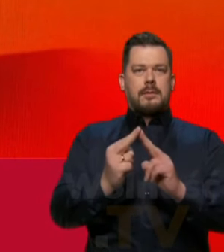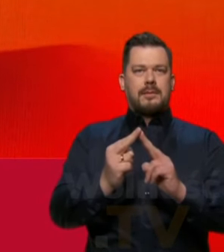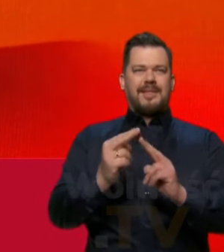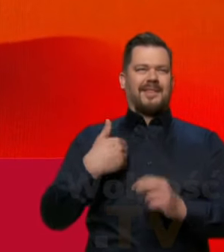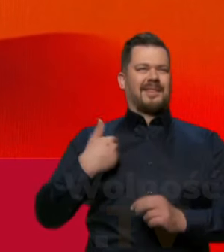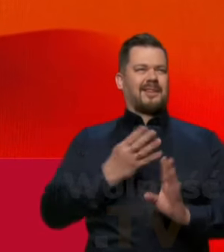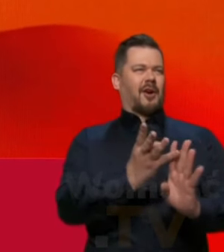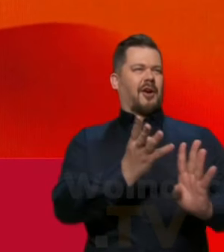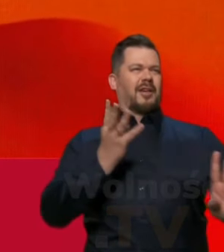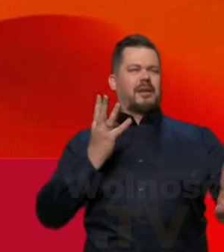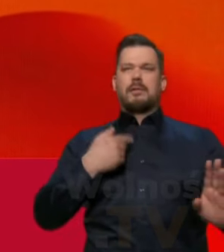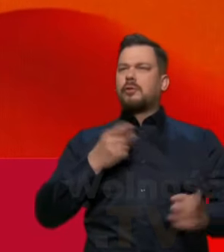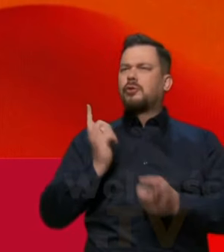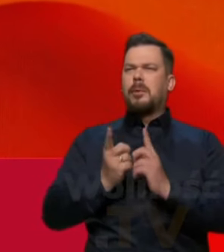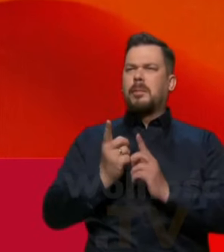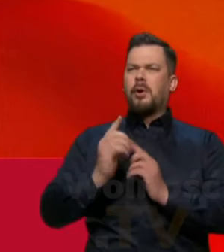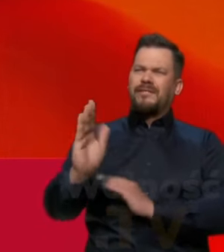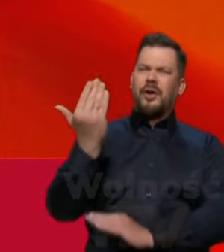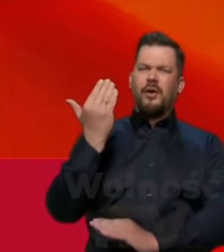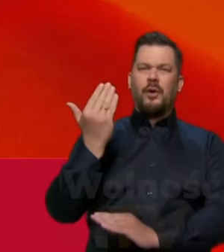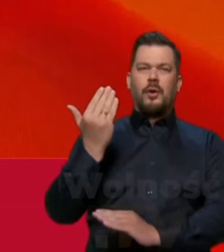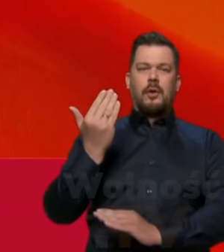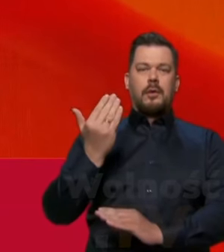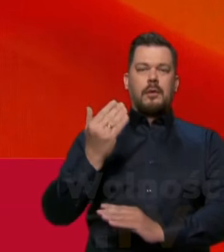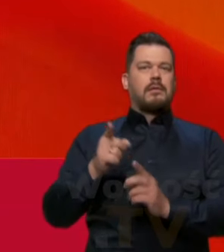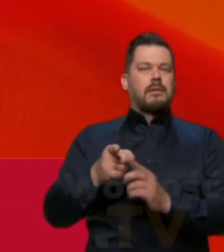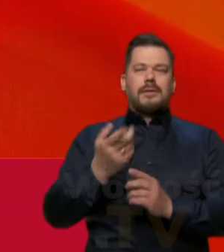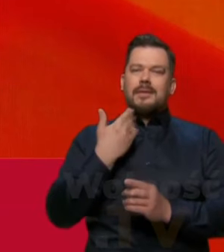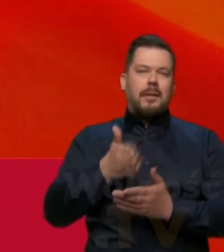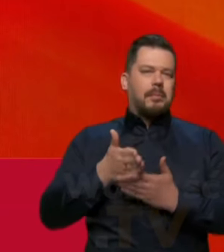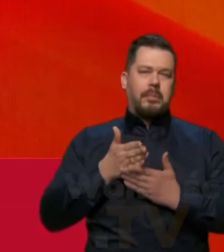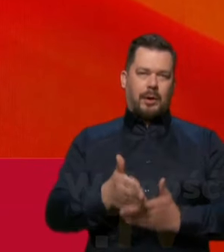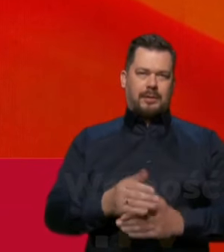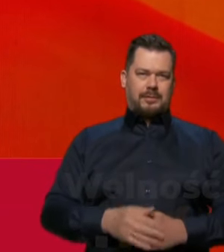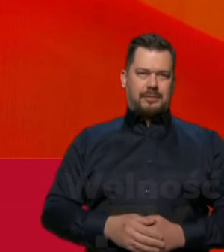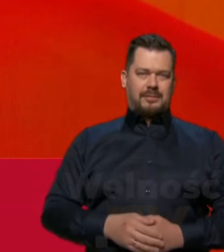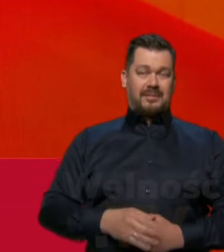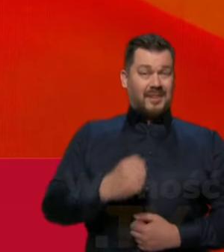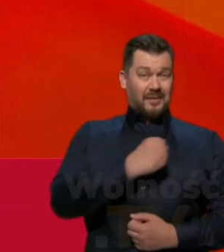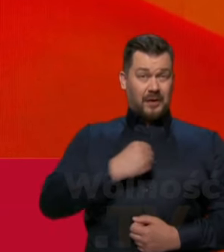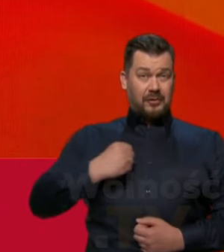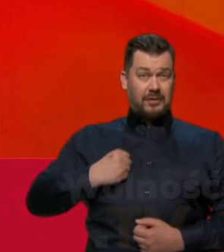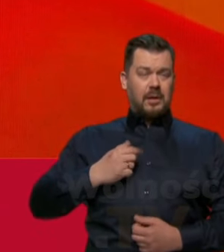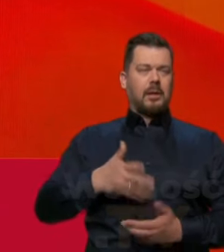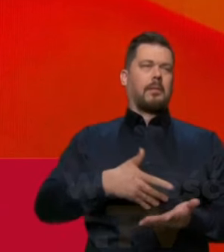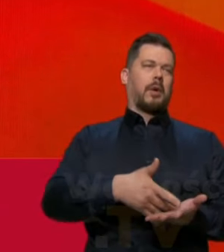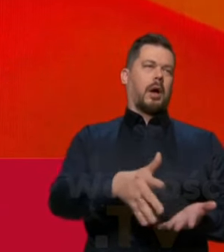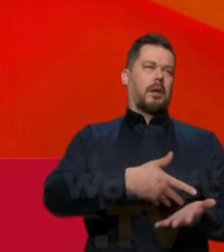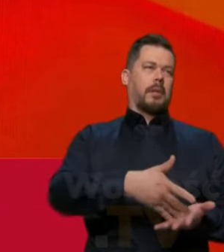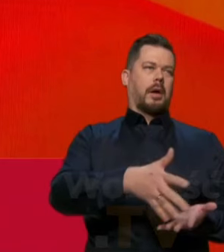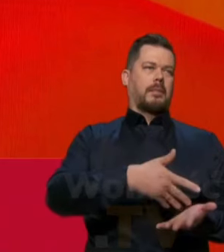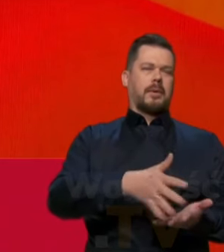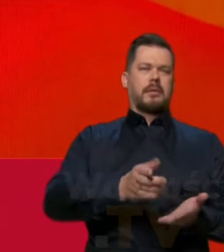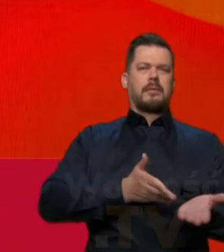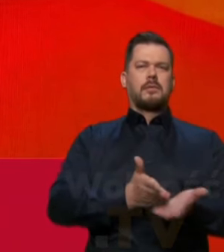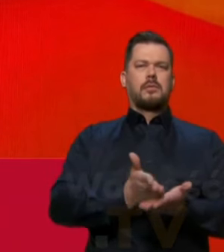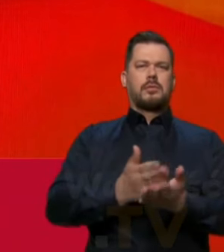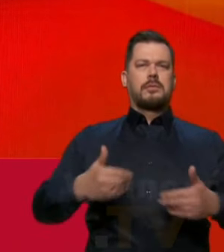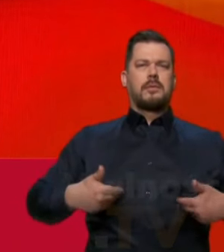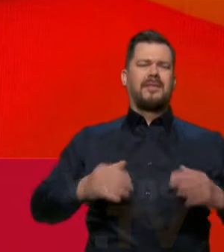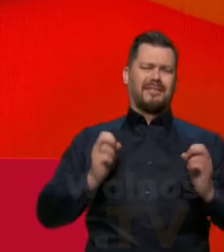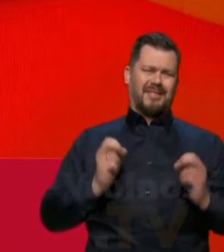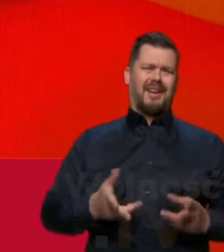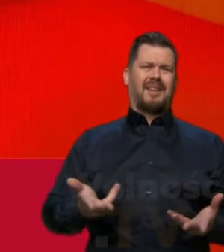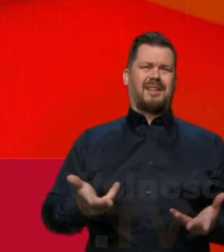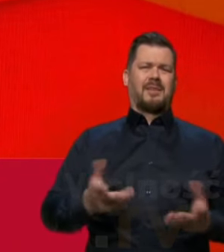chcemy czekać w kolejkach NFZ-u i w niewydolnej służbie zdrowia. Miasto Warszawa wydaje pieniądze na służbę zdrowia, tak